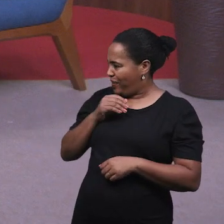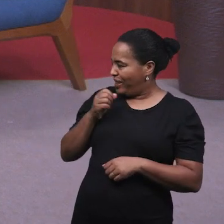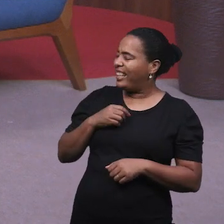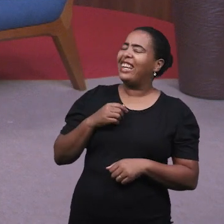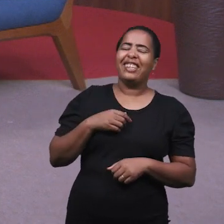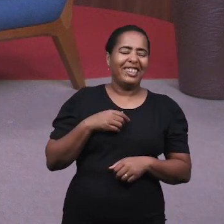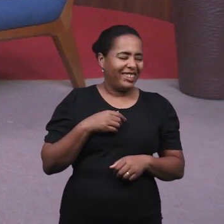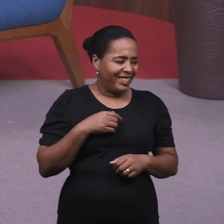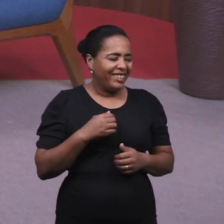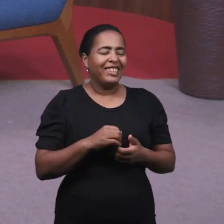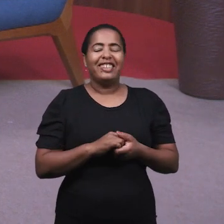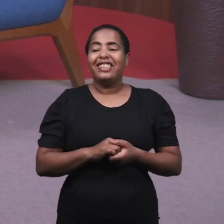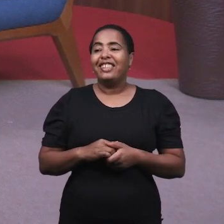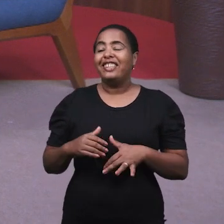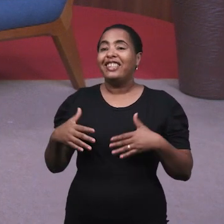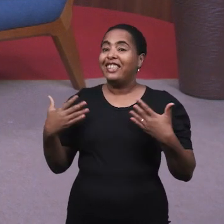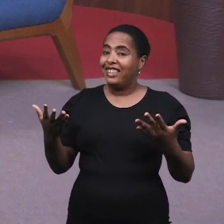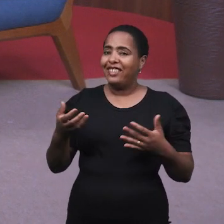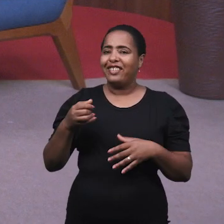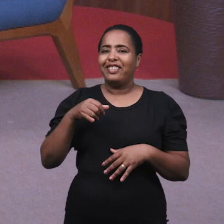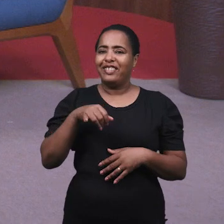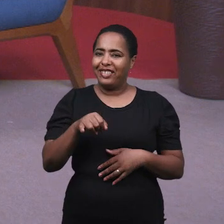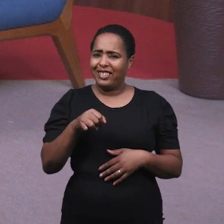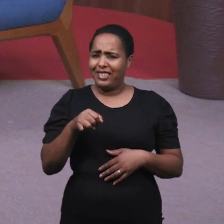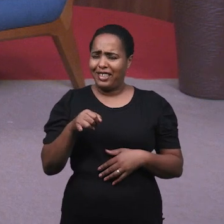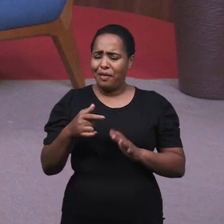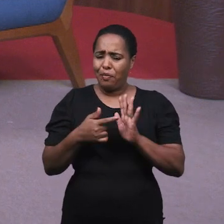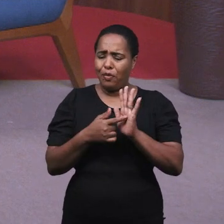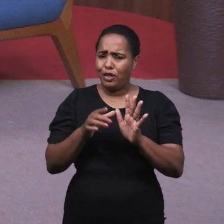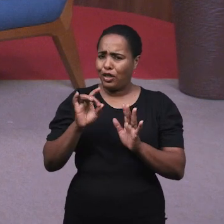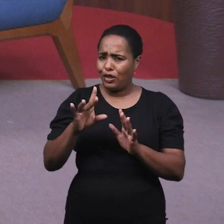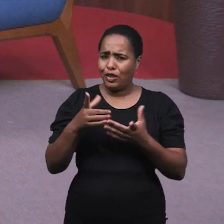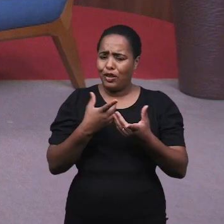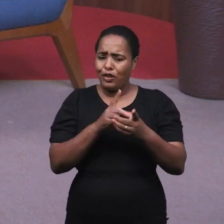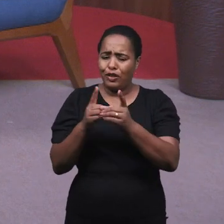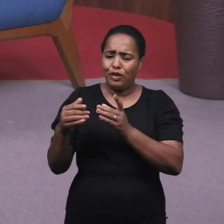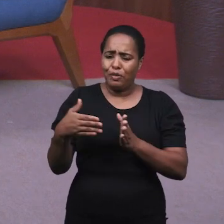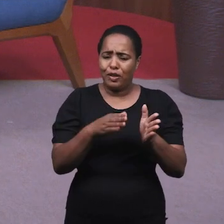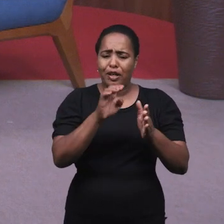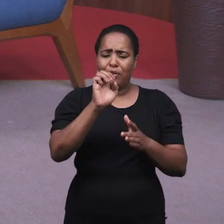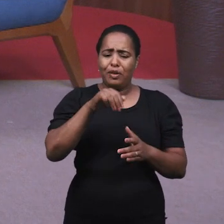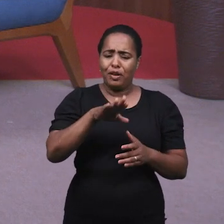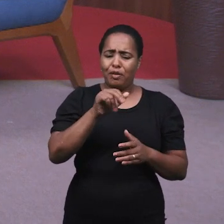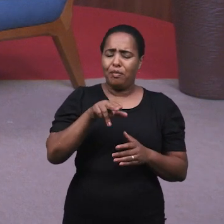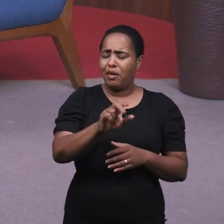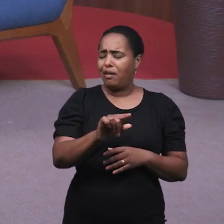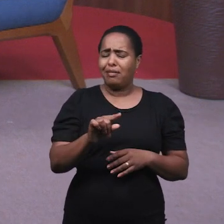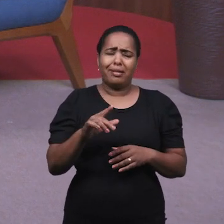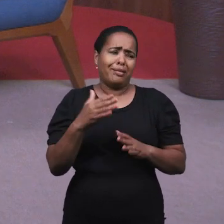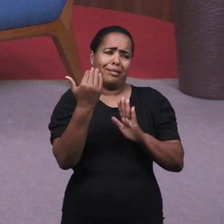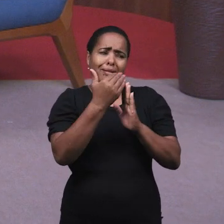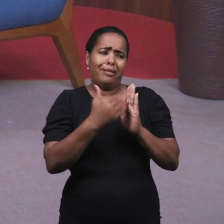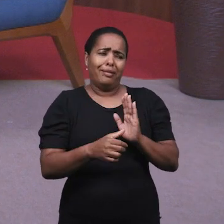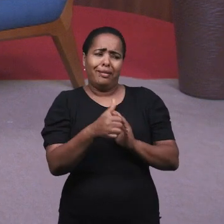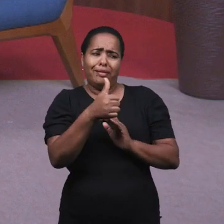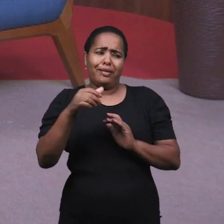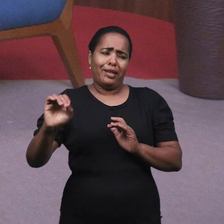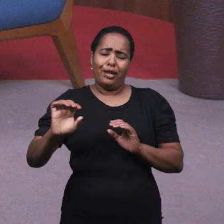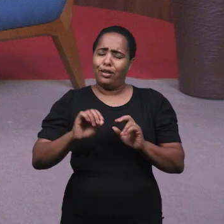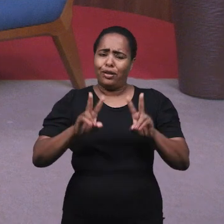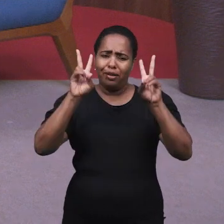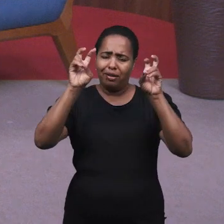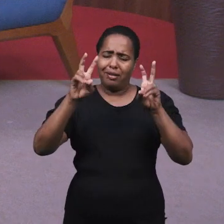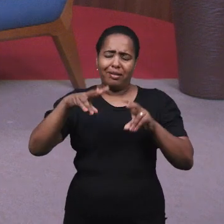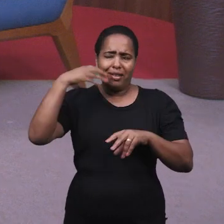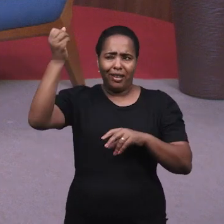parle sur les deux disciples de Chemin de Maïs, on allait passer 10 programmes ici. Il y a beaucoup de révélations. Loué soit le nom du Seigneur.